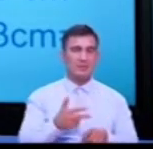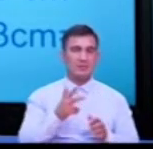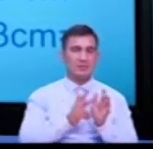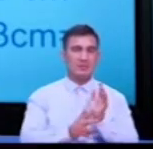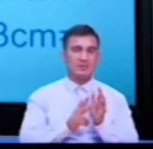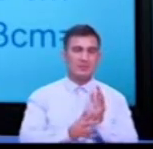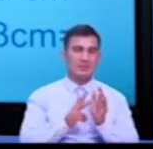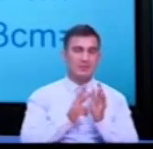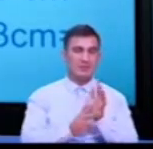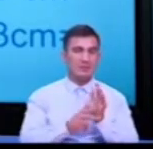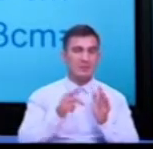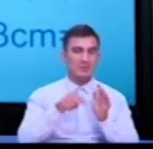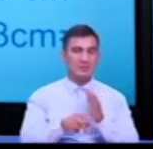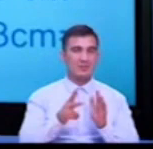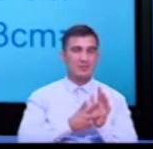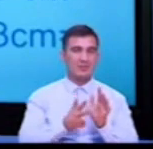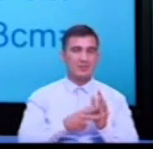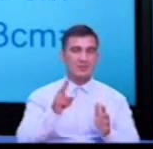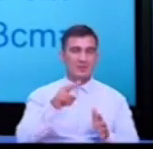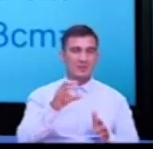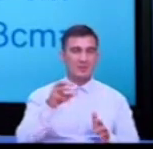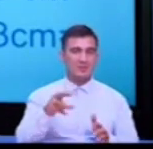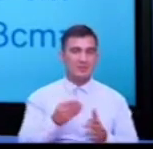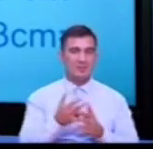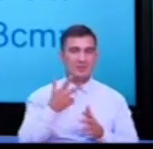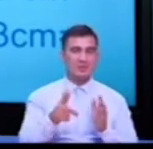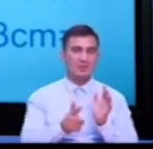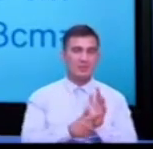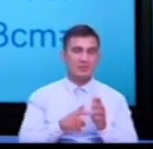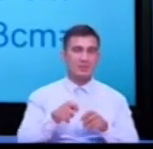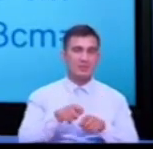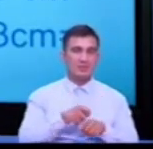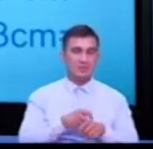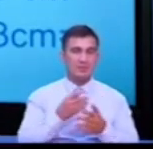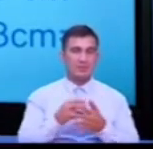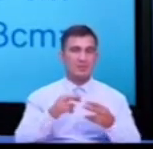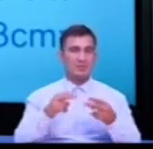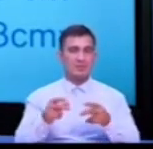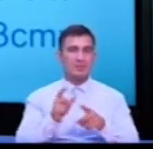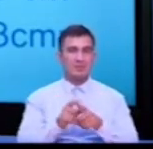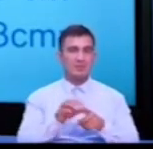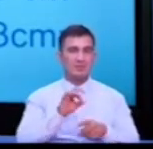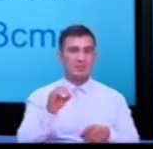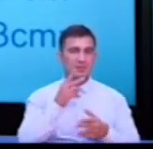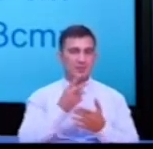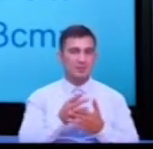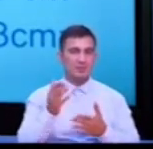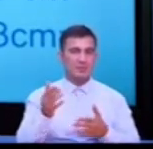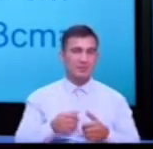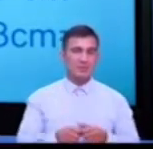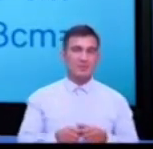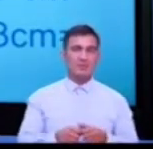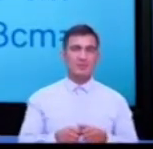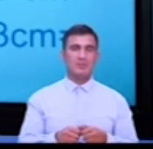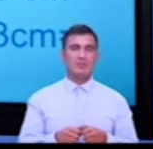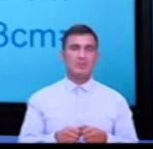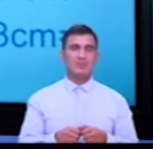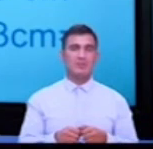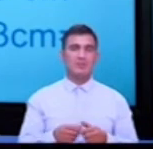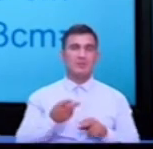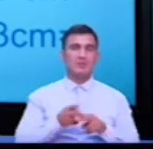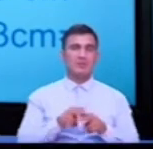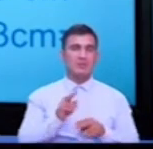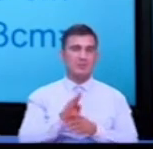80 santimetr 8 desimetr va nihoyat 37 metr 8 desimetr 3 santimetr hosil bo'ldi. Mana